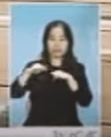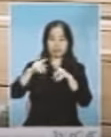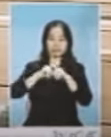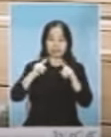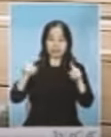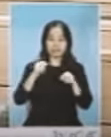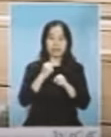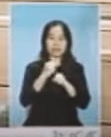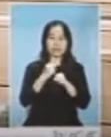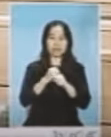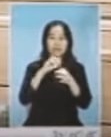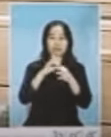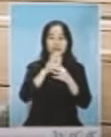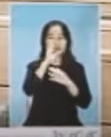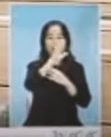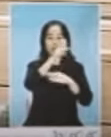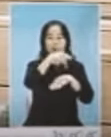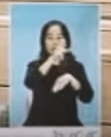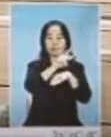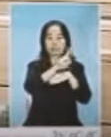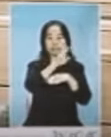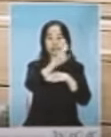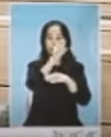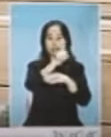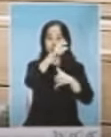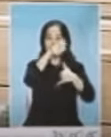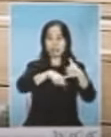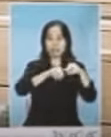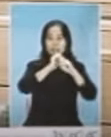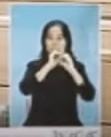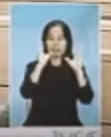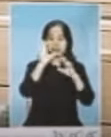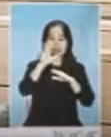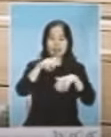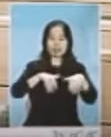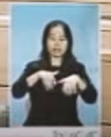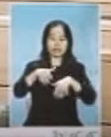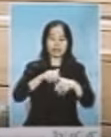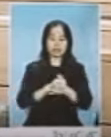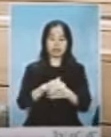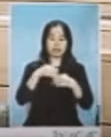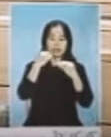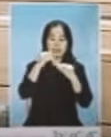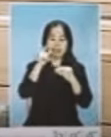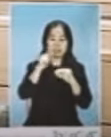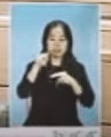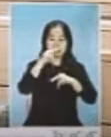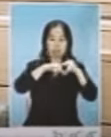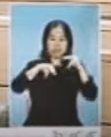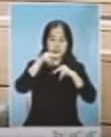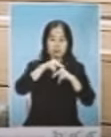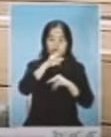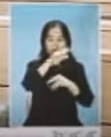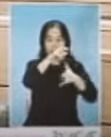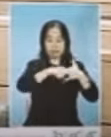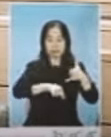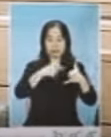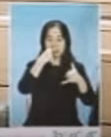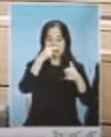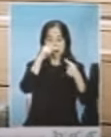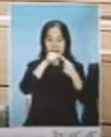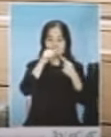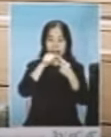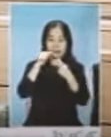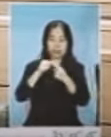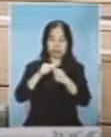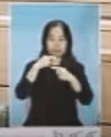ประท้วงต่อการทำหน้าที่ของท่านประธานรัฐสภาซึ่งชัดเจนต่อประชาชนอยู่แล้วท่านโปรดได้ควบคุมคุณจ่าคนนี้ให้อยู่ในร่องในรอย